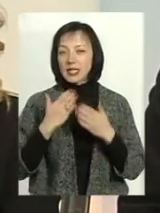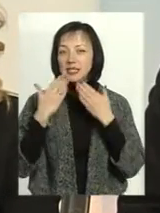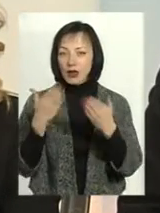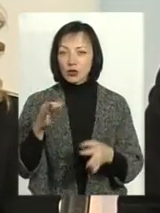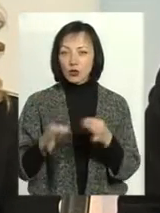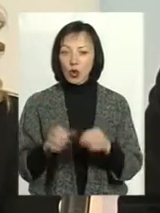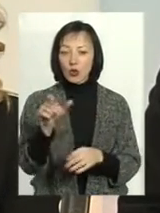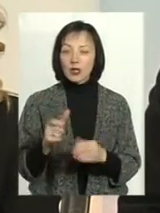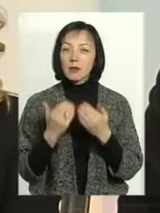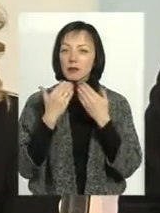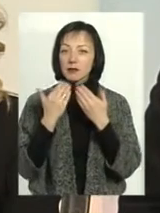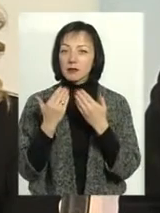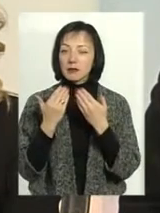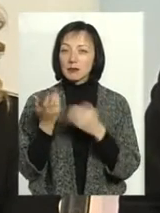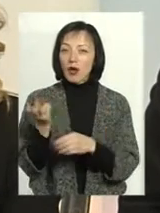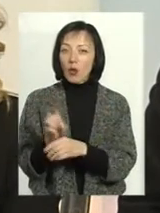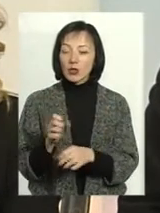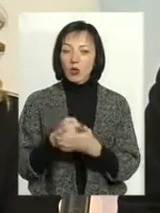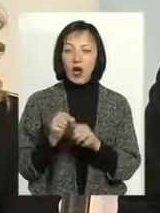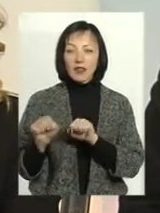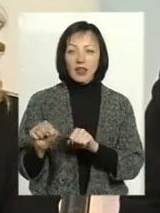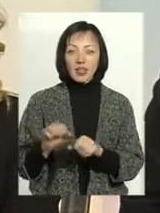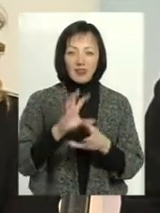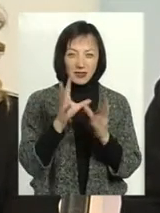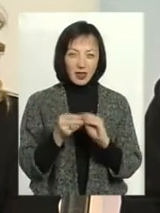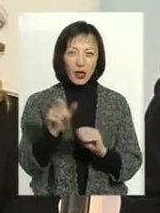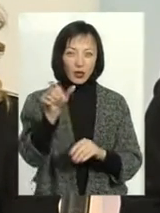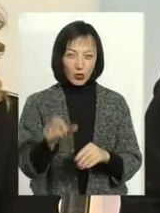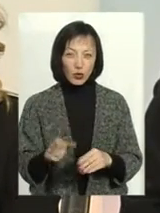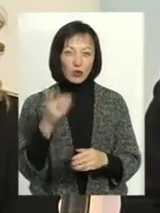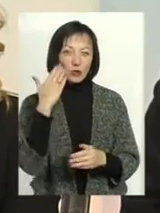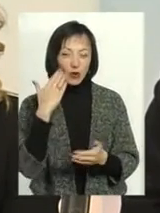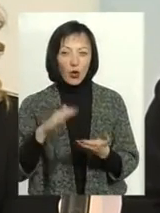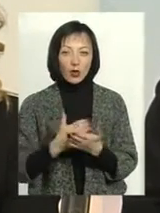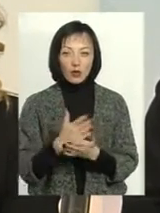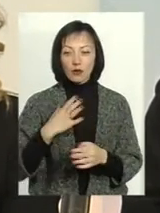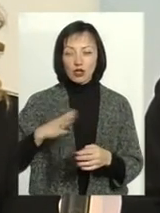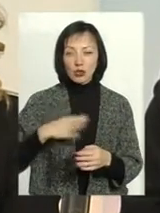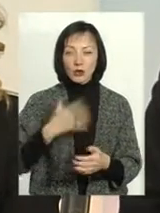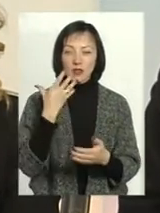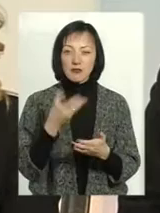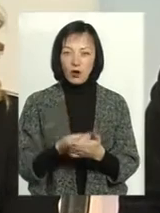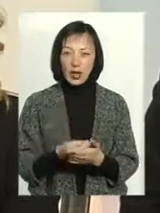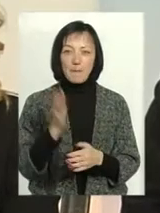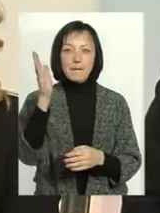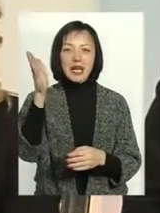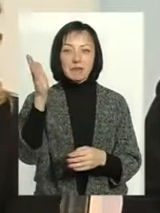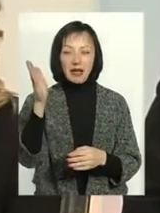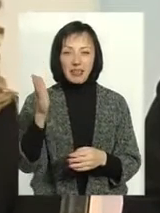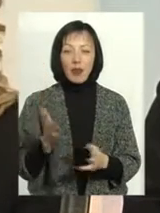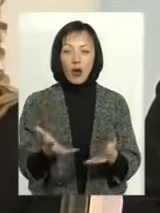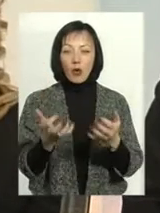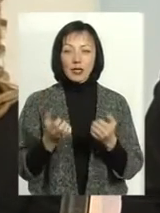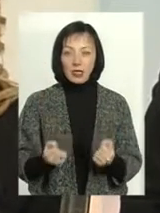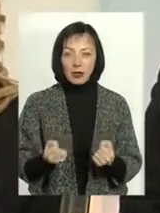що людина приходить до адвоката, і багато в чому клієнт зорієнтований і в очікуванні своїх перспектив отримує в